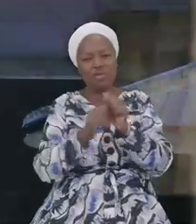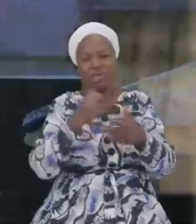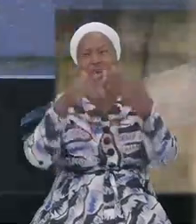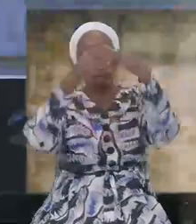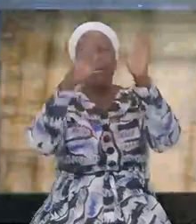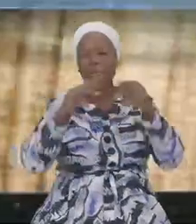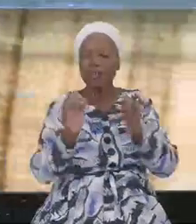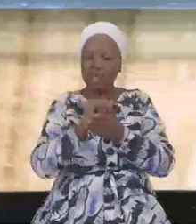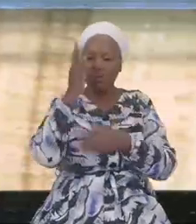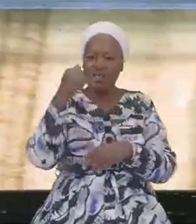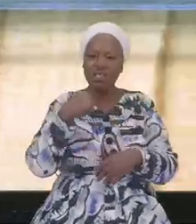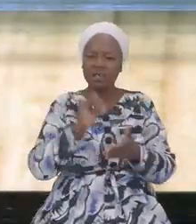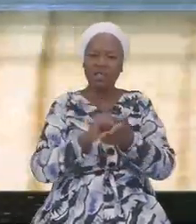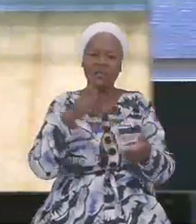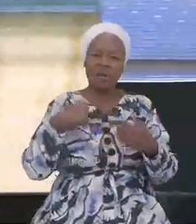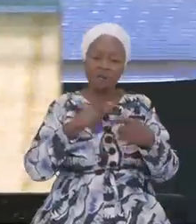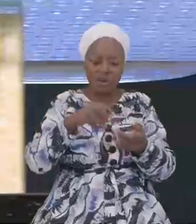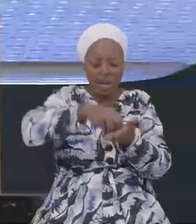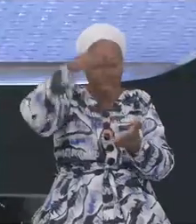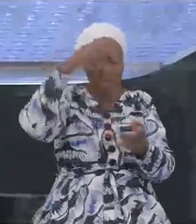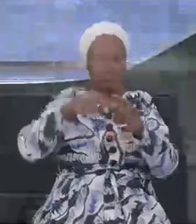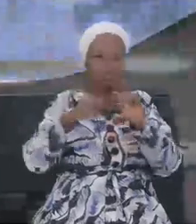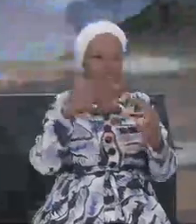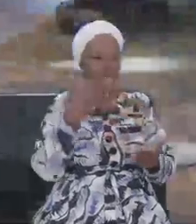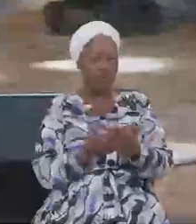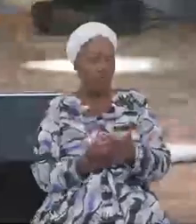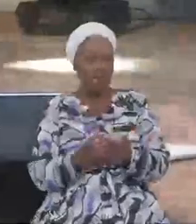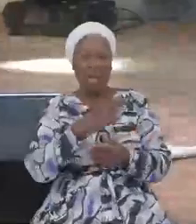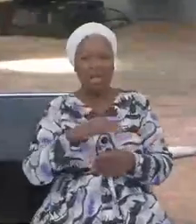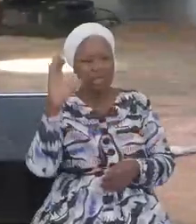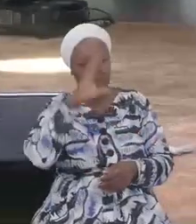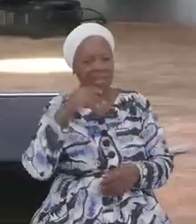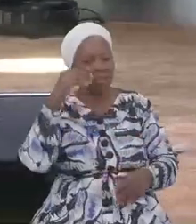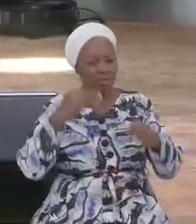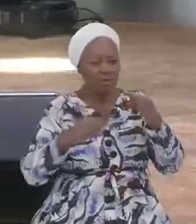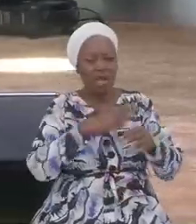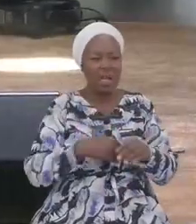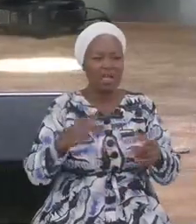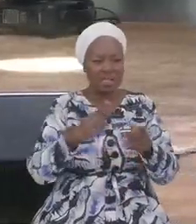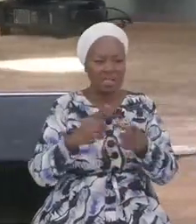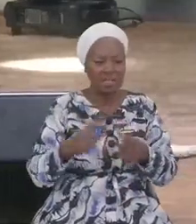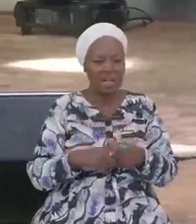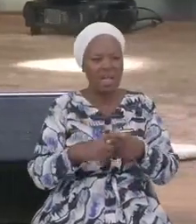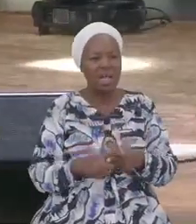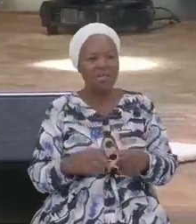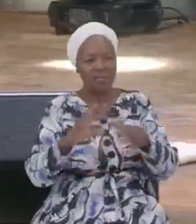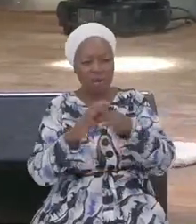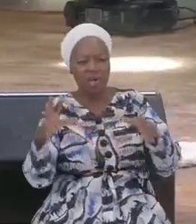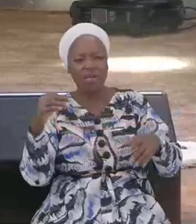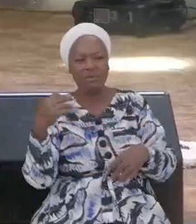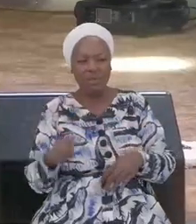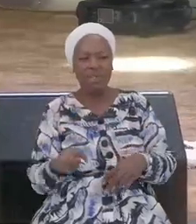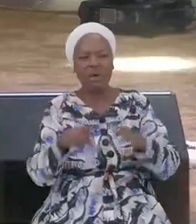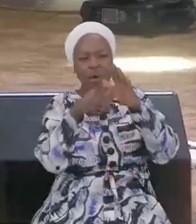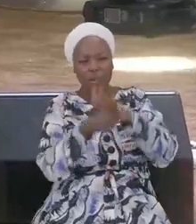Apprenez à faire le bien. Recherchez la justice. protégez l'opprimé, faites droit